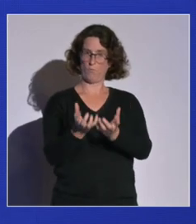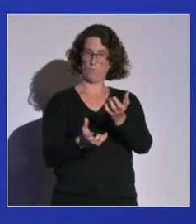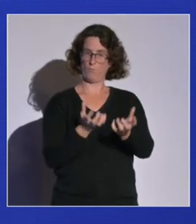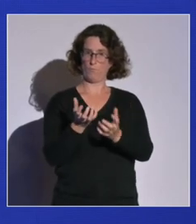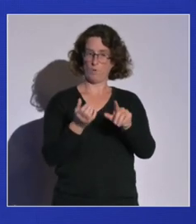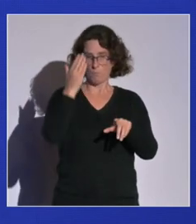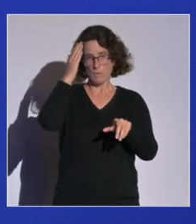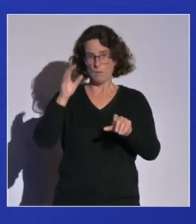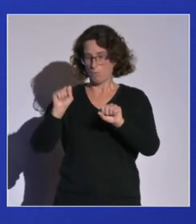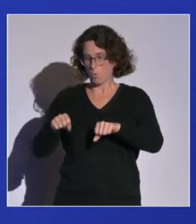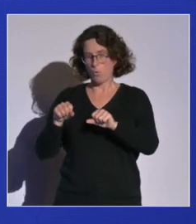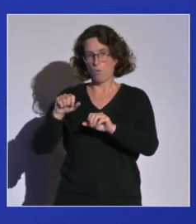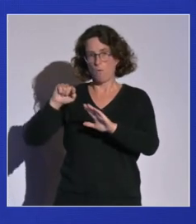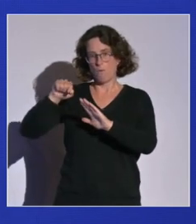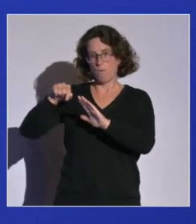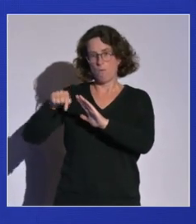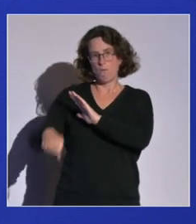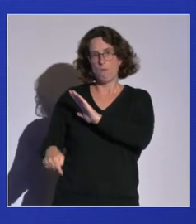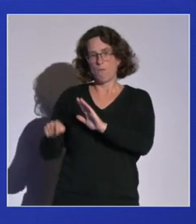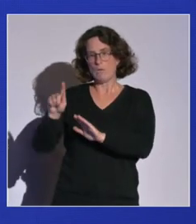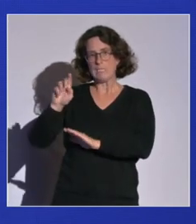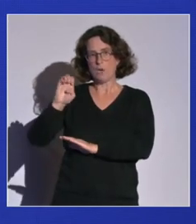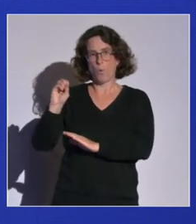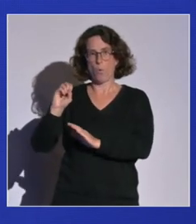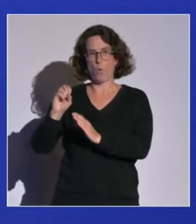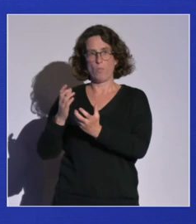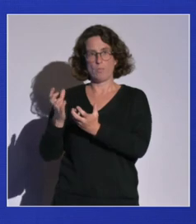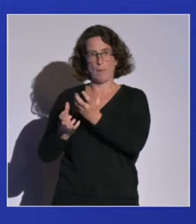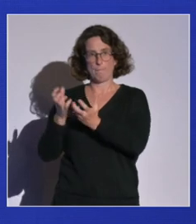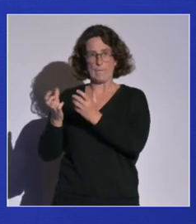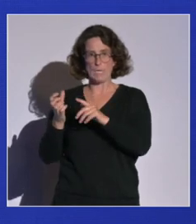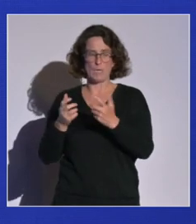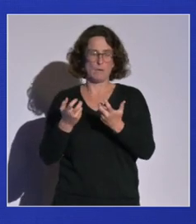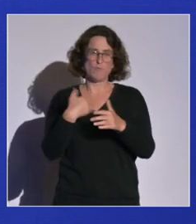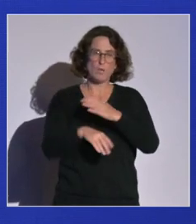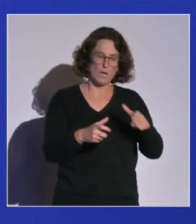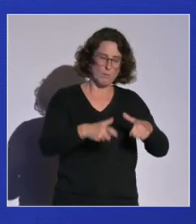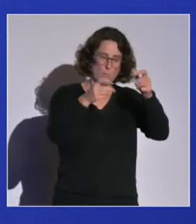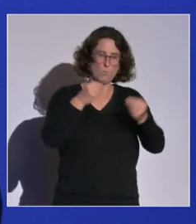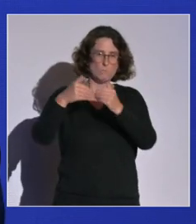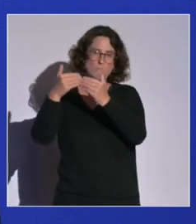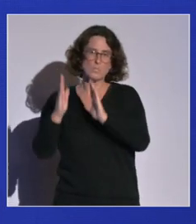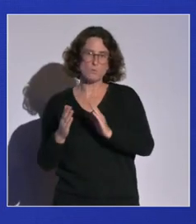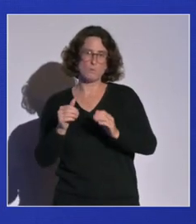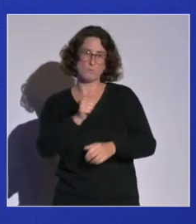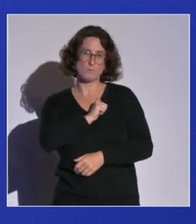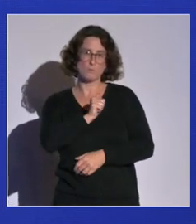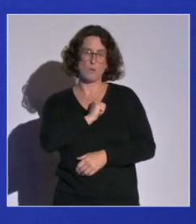en géothermie, que ce soit un immeuble ou que ce soit une maison individuelle, pour chauffer,